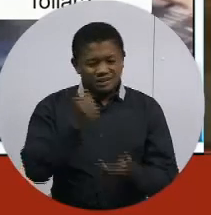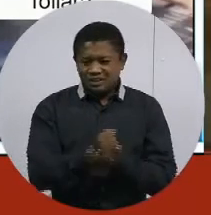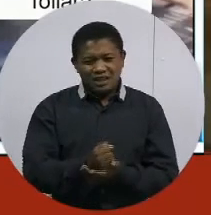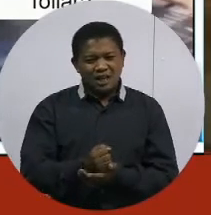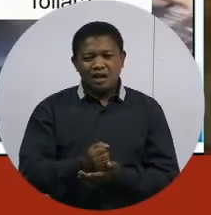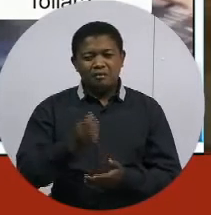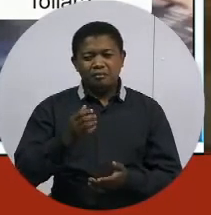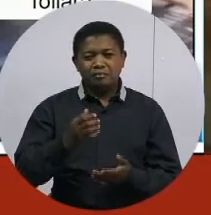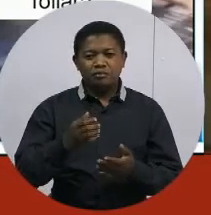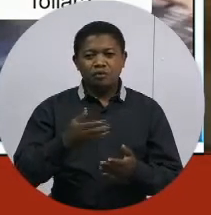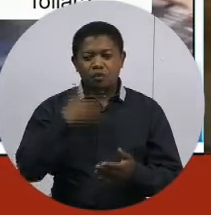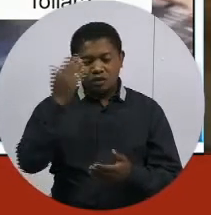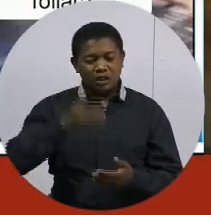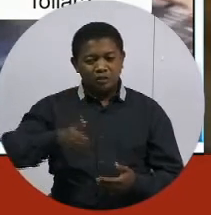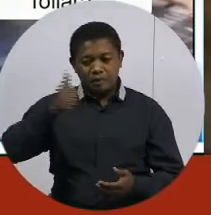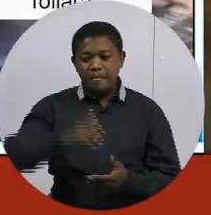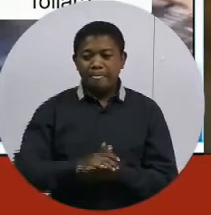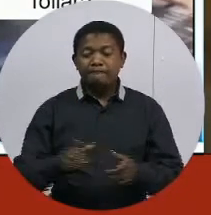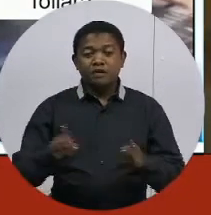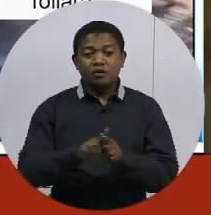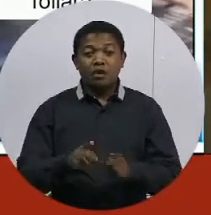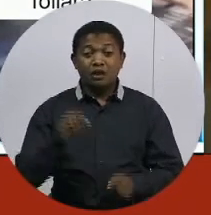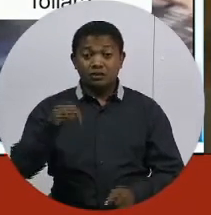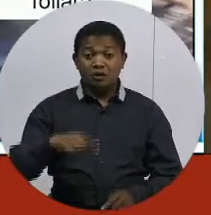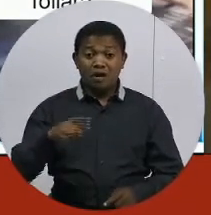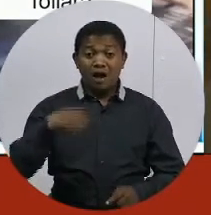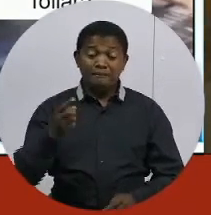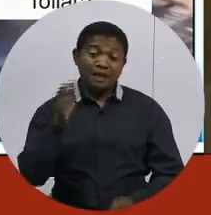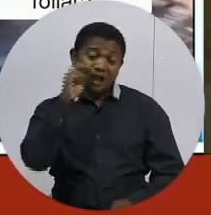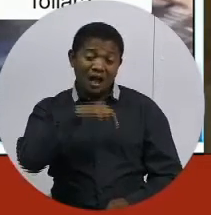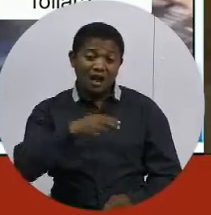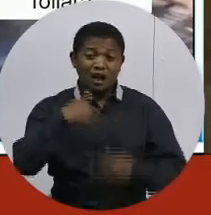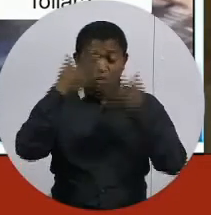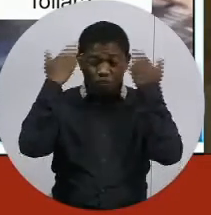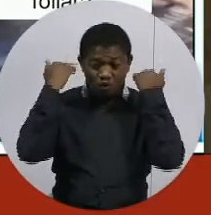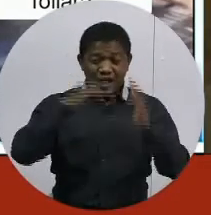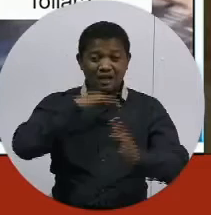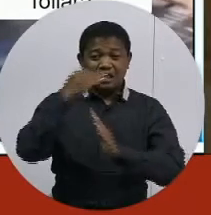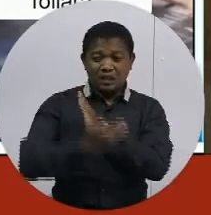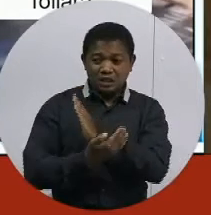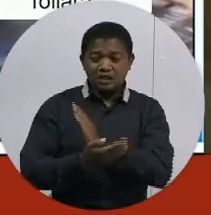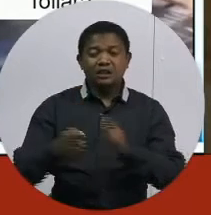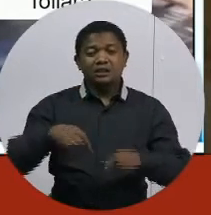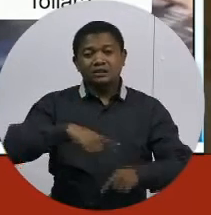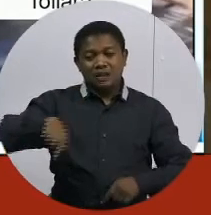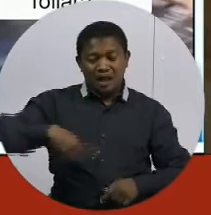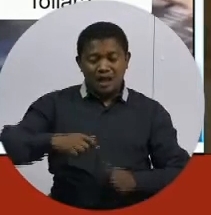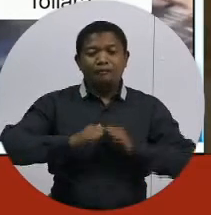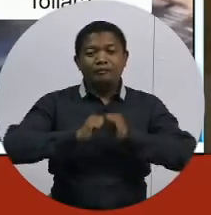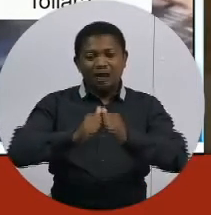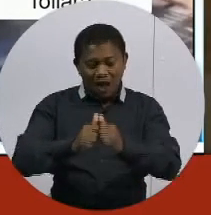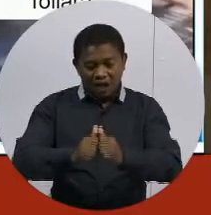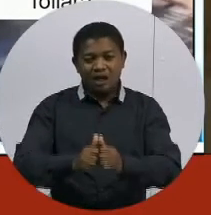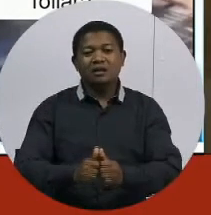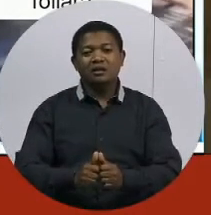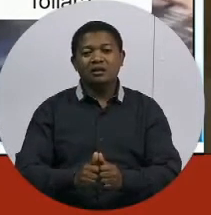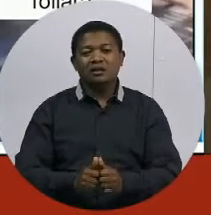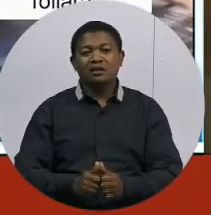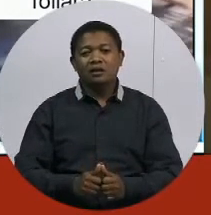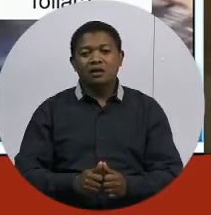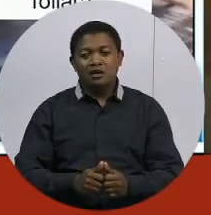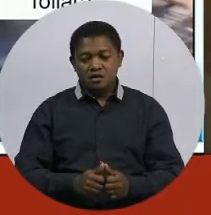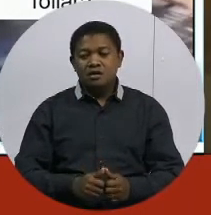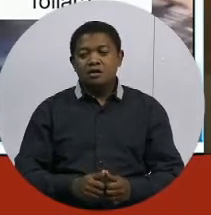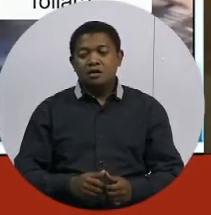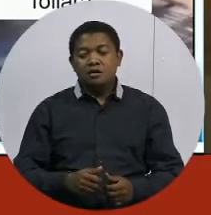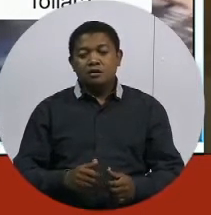amin'ny anaran'ny mpitolona rehetra no andaisanay ny fiarahamiory amintsika fianakaviana sy ny